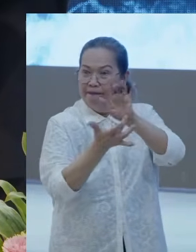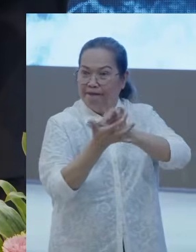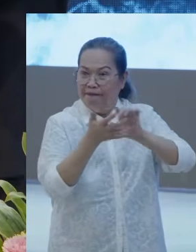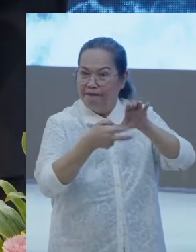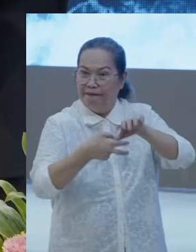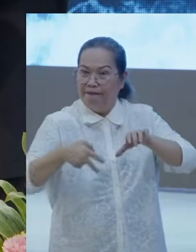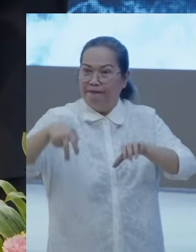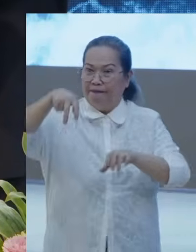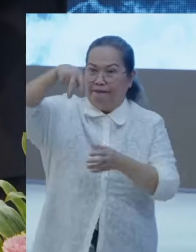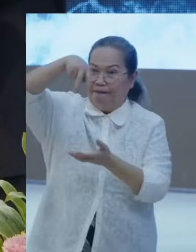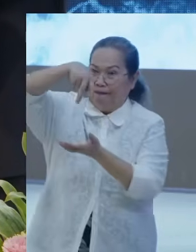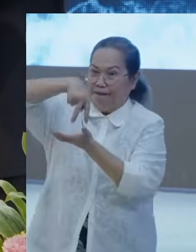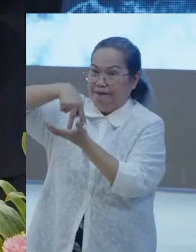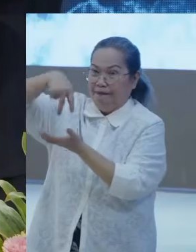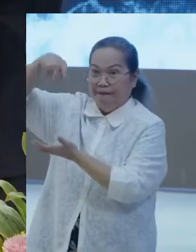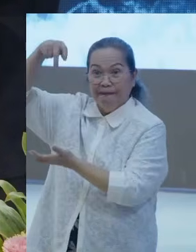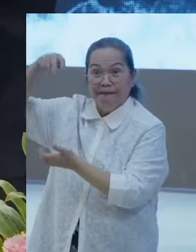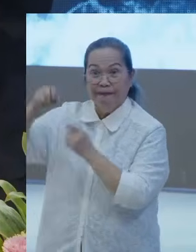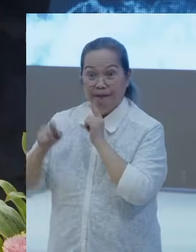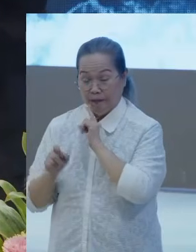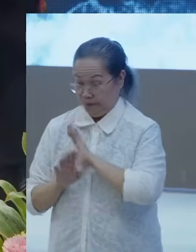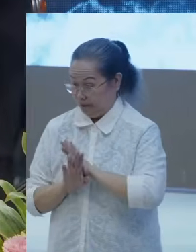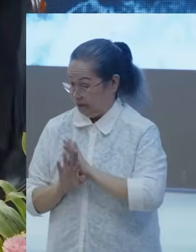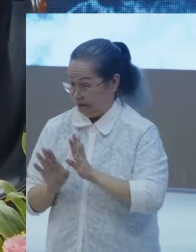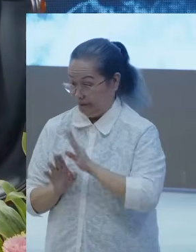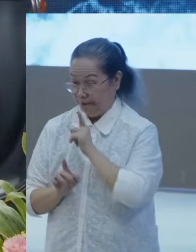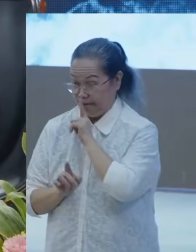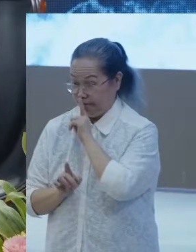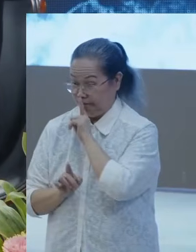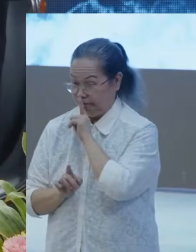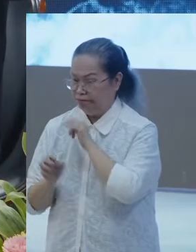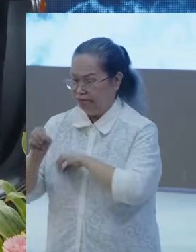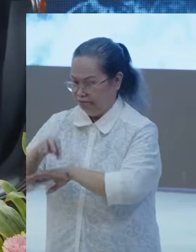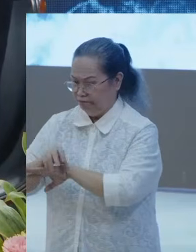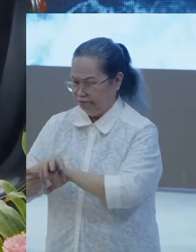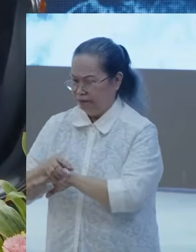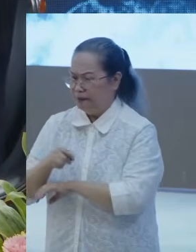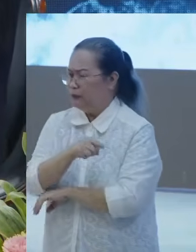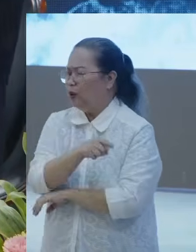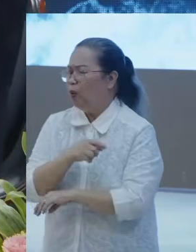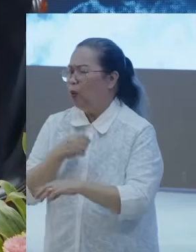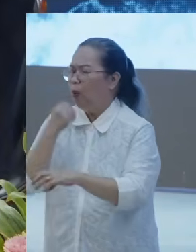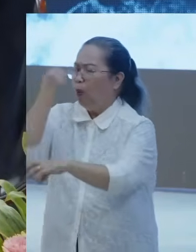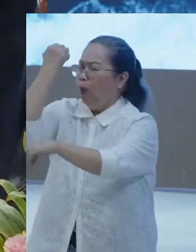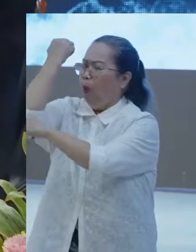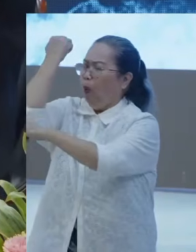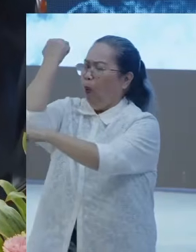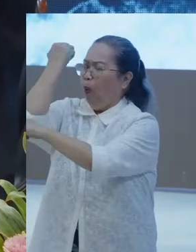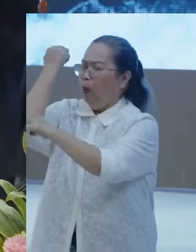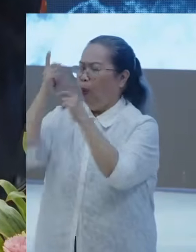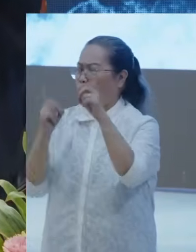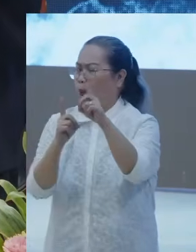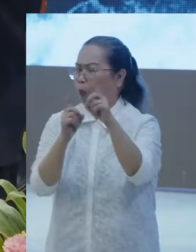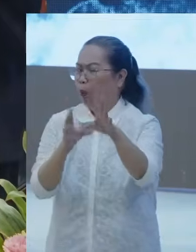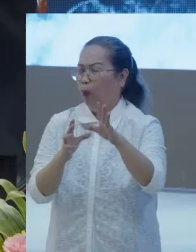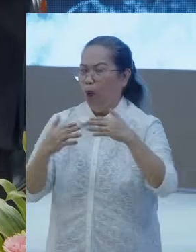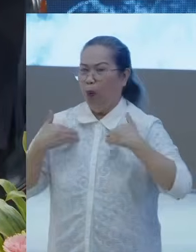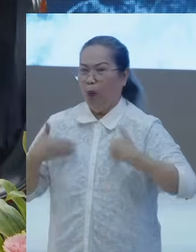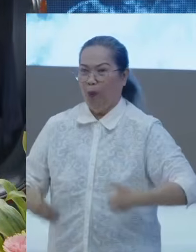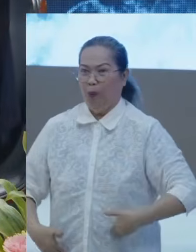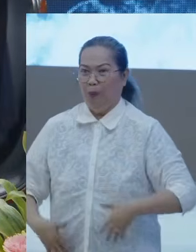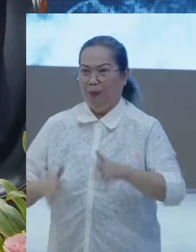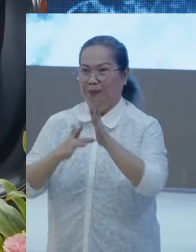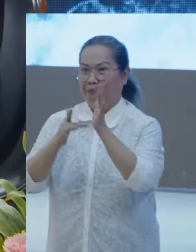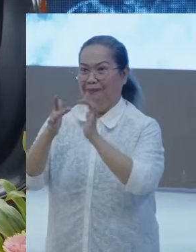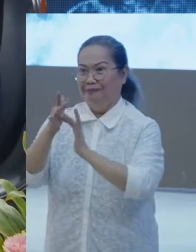laman yung grave. Huwag niyong sasabihin na, ang sabihin ninyo, ninakaw ng kanyang mga disipulo ang kanyang katawan.